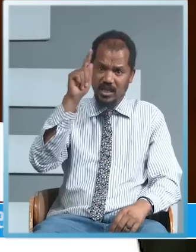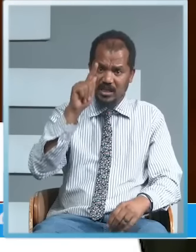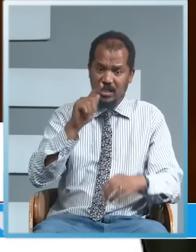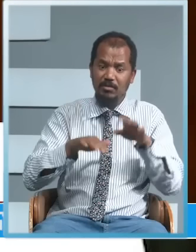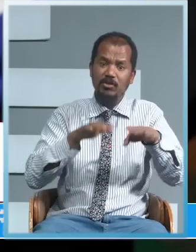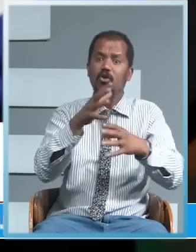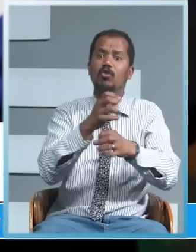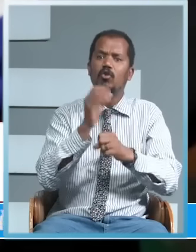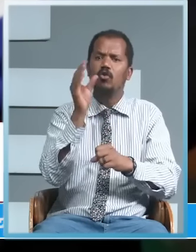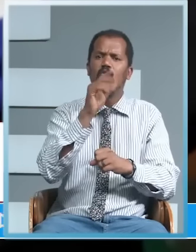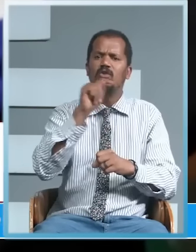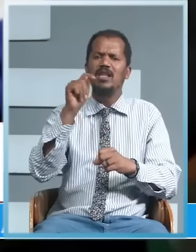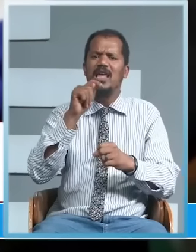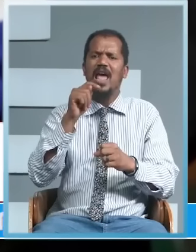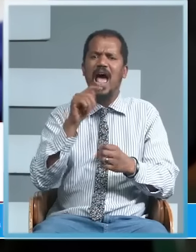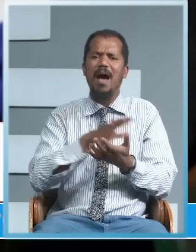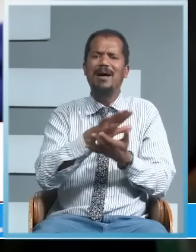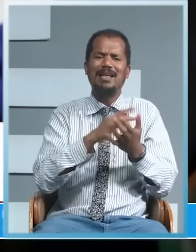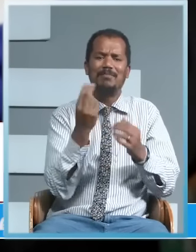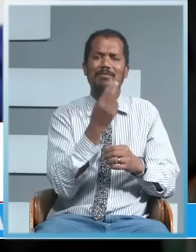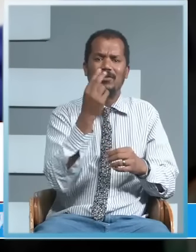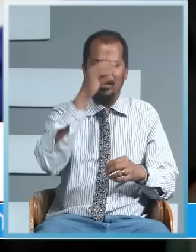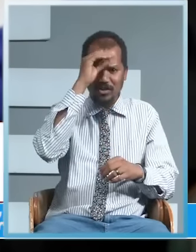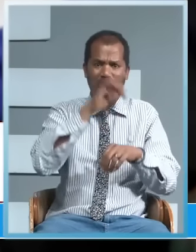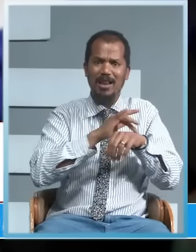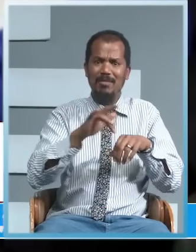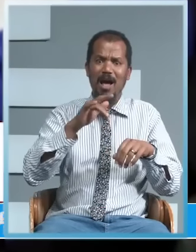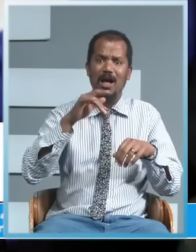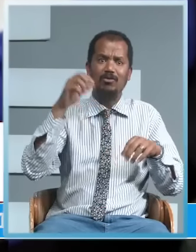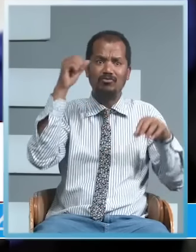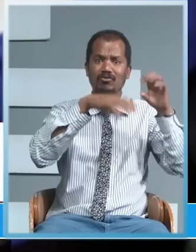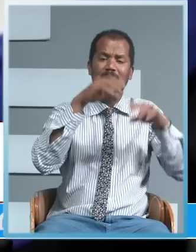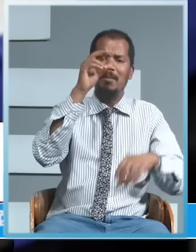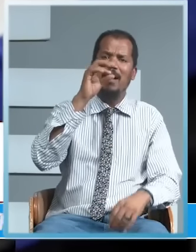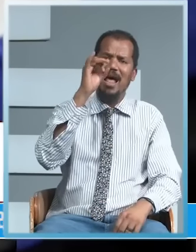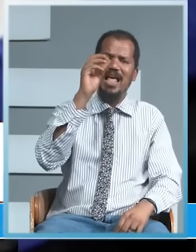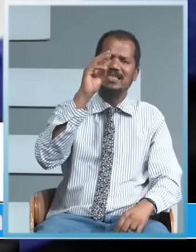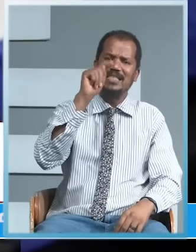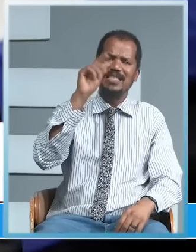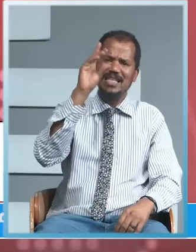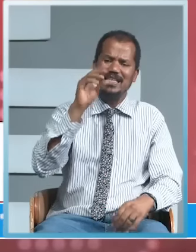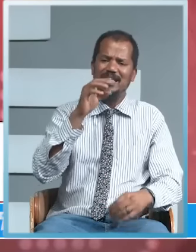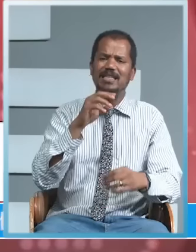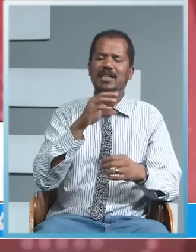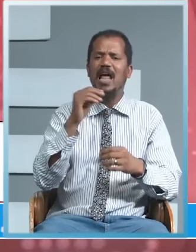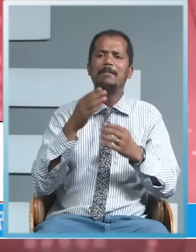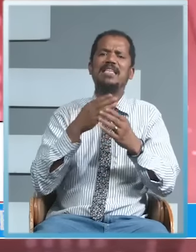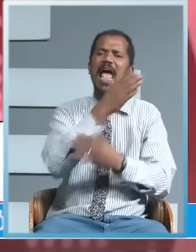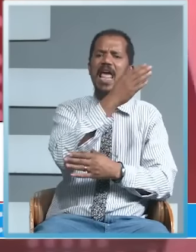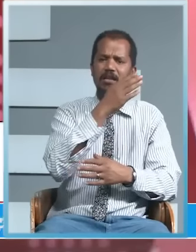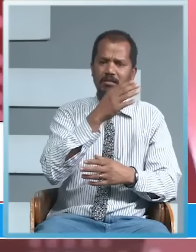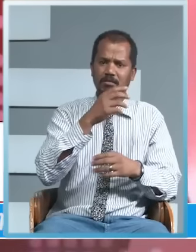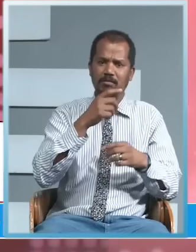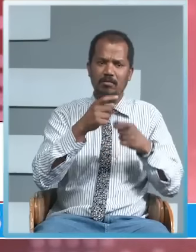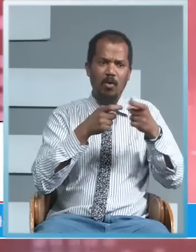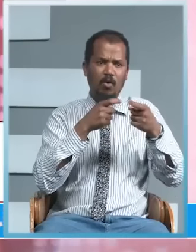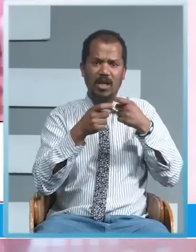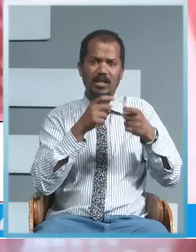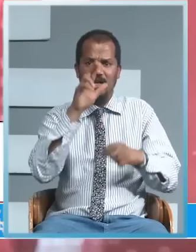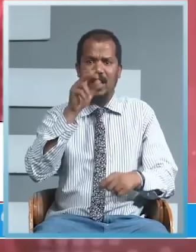የተወሰደው የሁቲ አማጽያን በሚጠቀሙባቸው ሰው አልባ ድሮኖች፣ ባላስቲክና ክሩዝ ሚሳኤሎች እንዲሁም የድንበርና የአየር ክልል